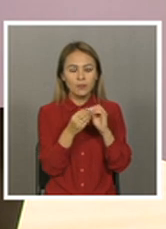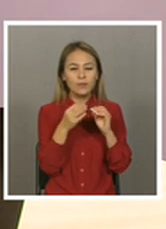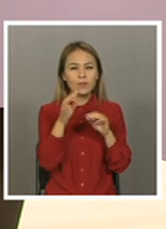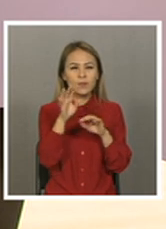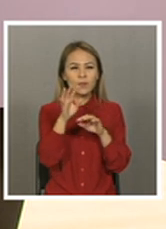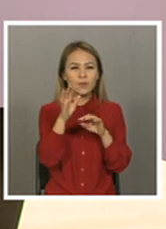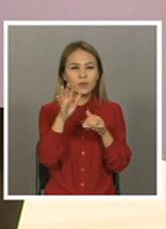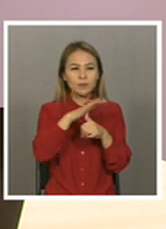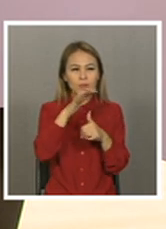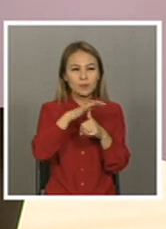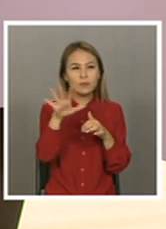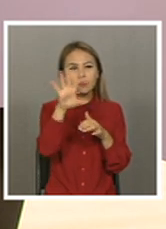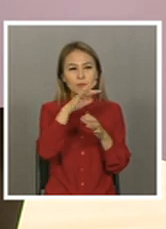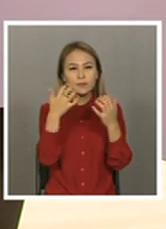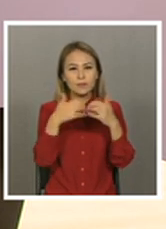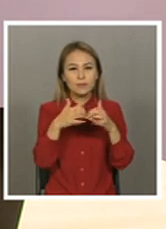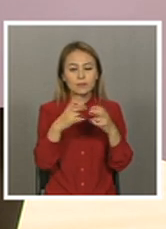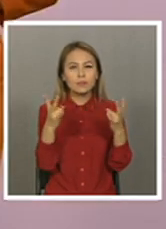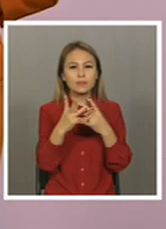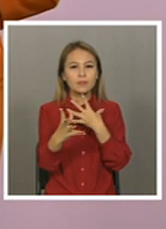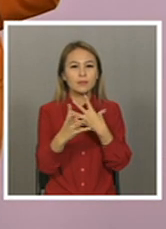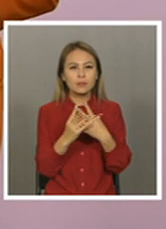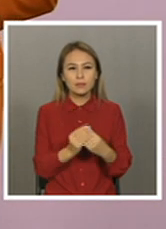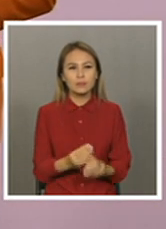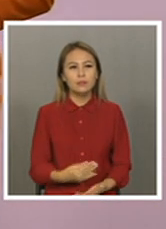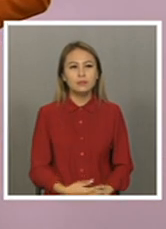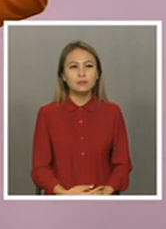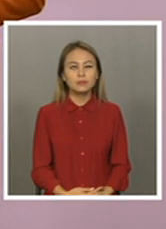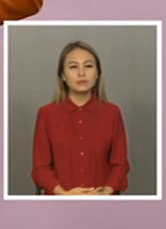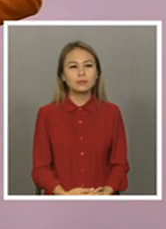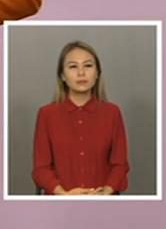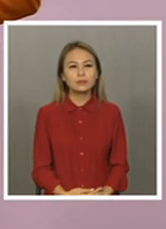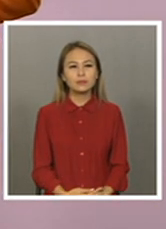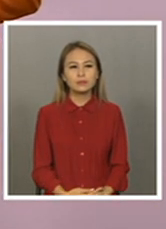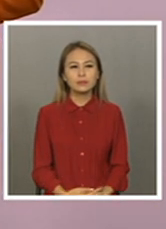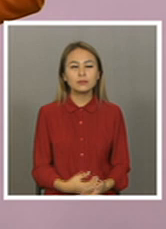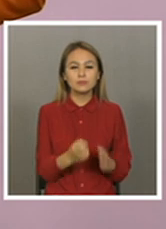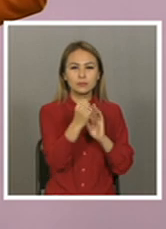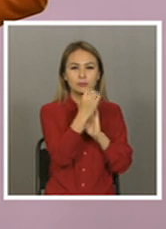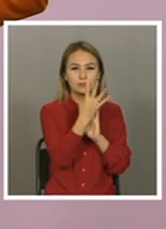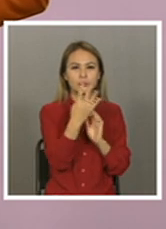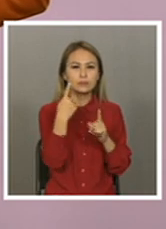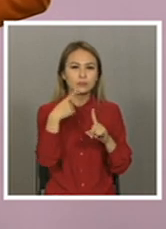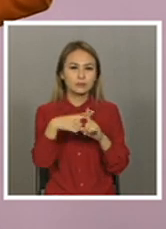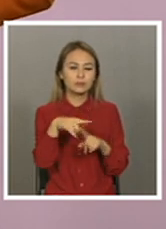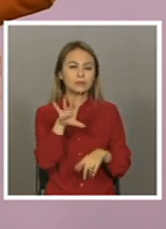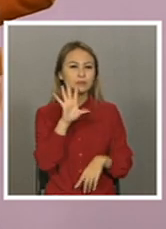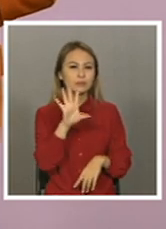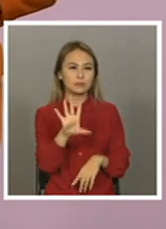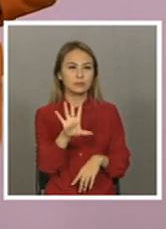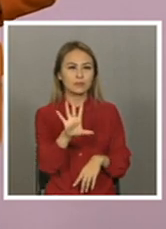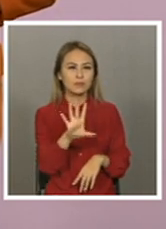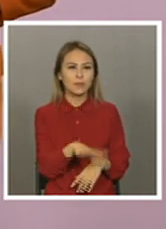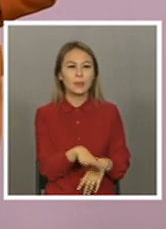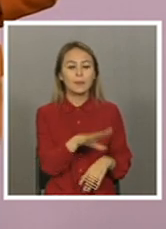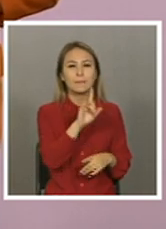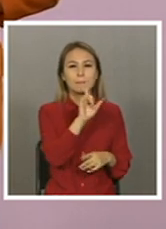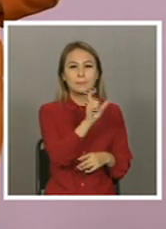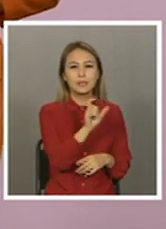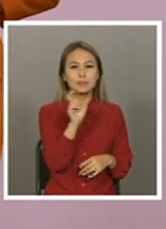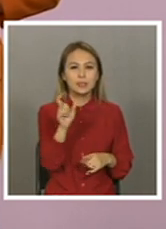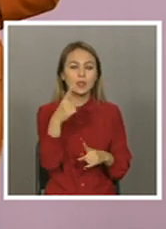құлақтардағы амалдарды бірге орындаймыз. 14 пен 5-тің қосындысы. Бірлікке бірлікті